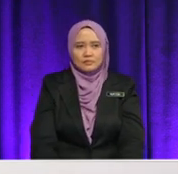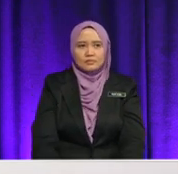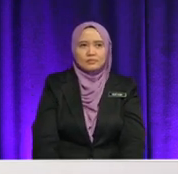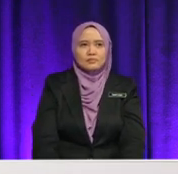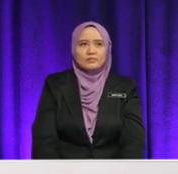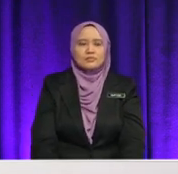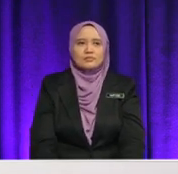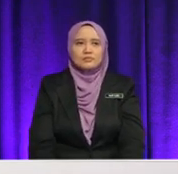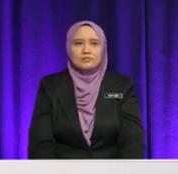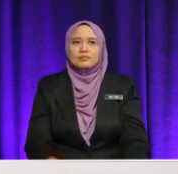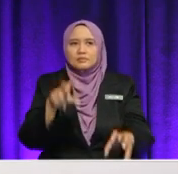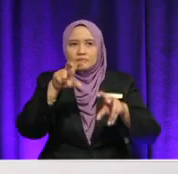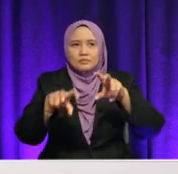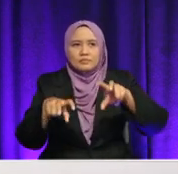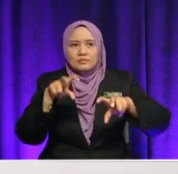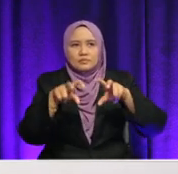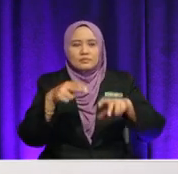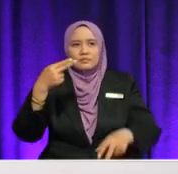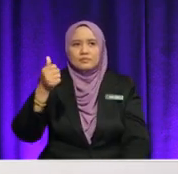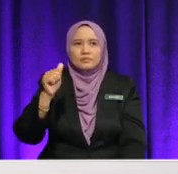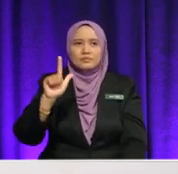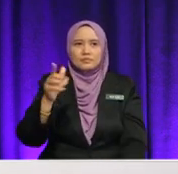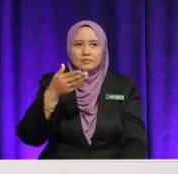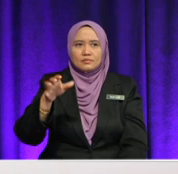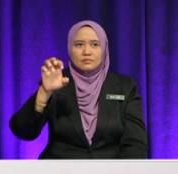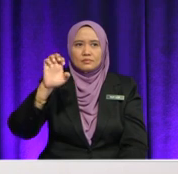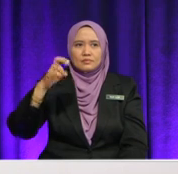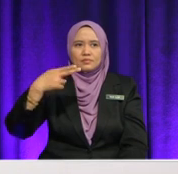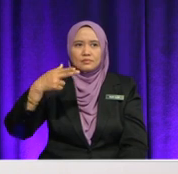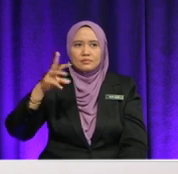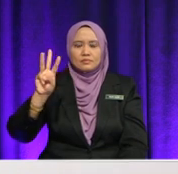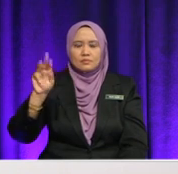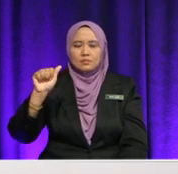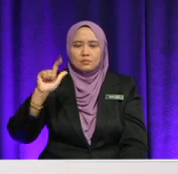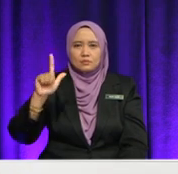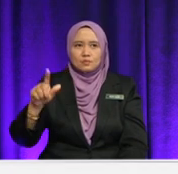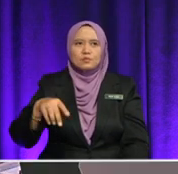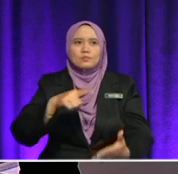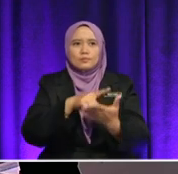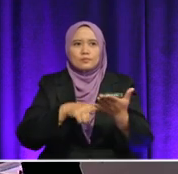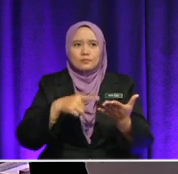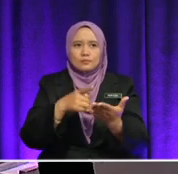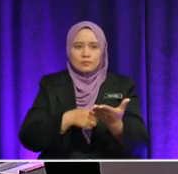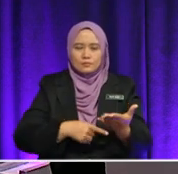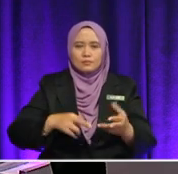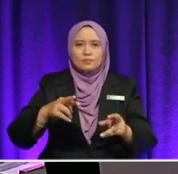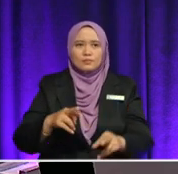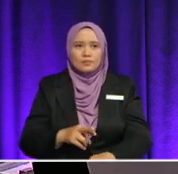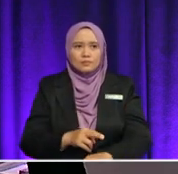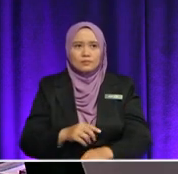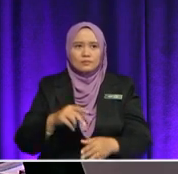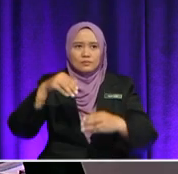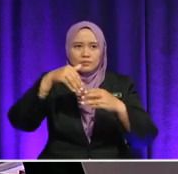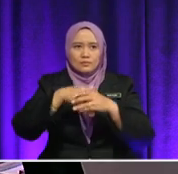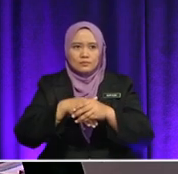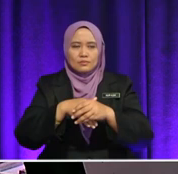nama jawatan kuat memang mantap Alhamdulillah oke